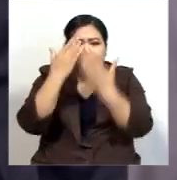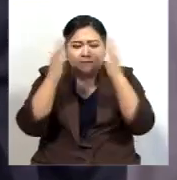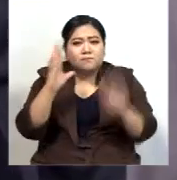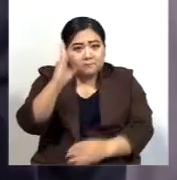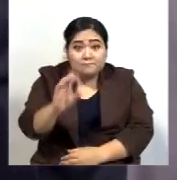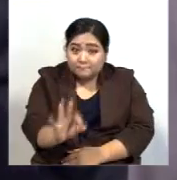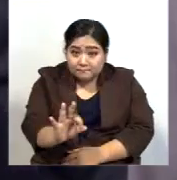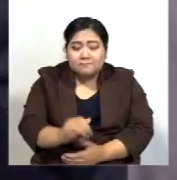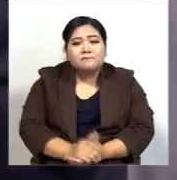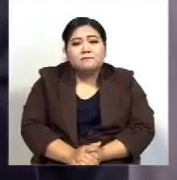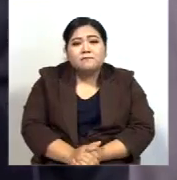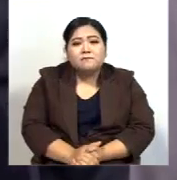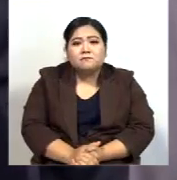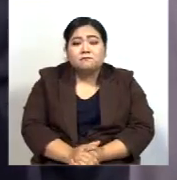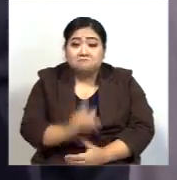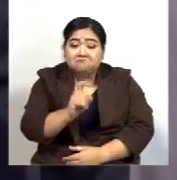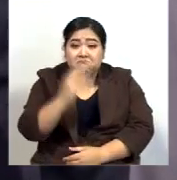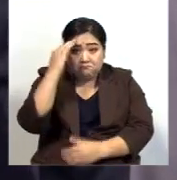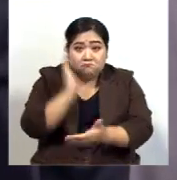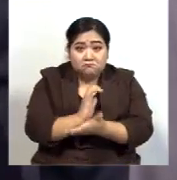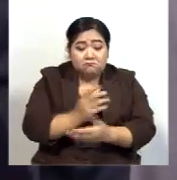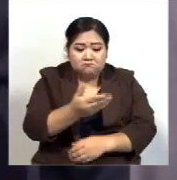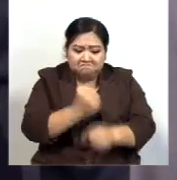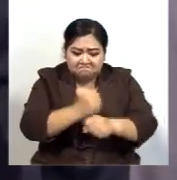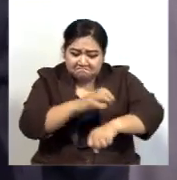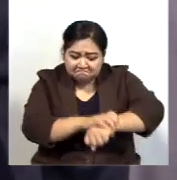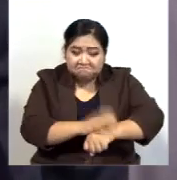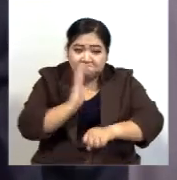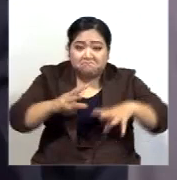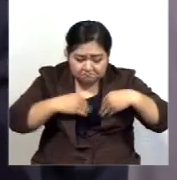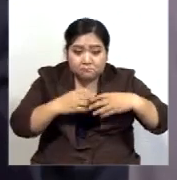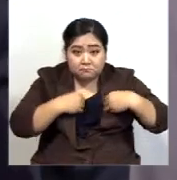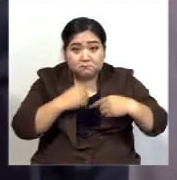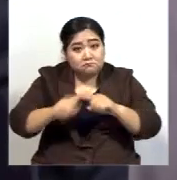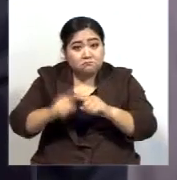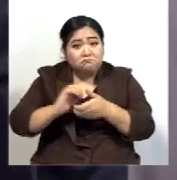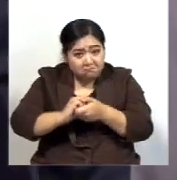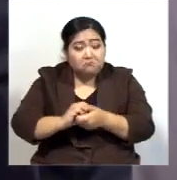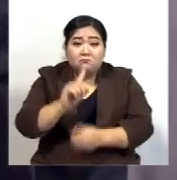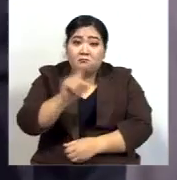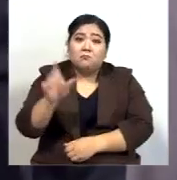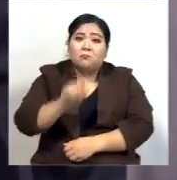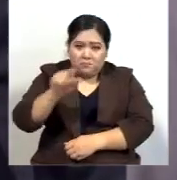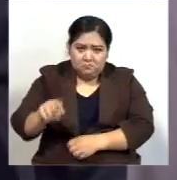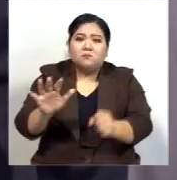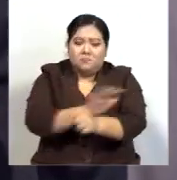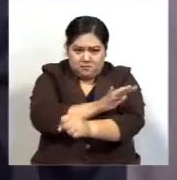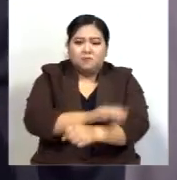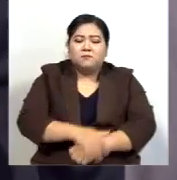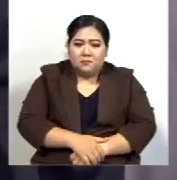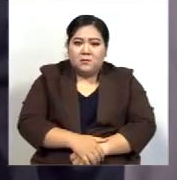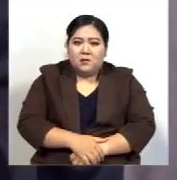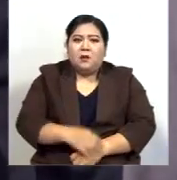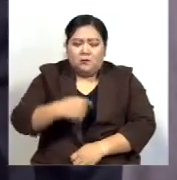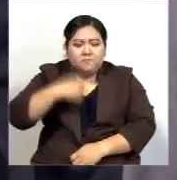ครับครับ เขาให้ความร่วมมือกับทางเจ้าหน้าที ่100%ให้ความร่วมมือ100%แล้วเขาบอกว่าเขาก็คิดว่